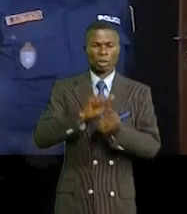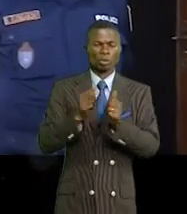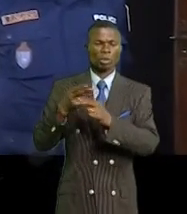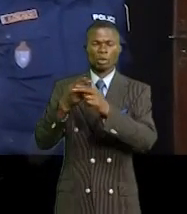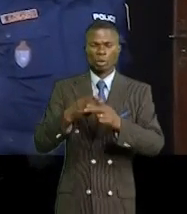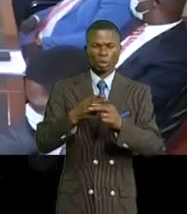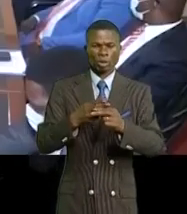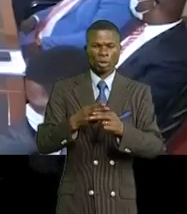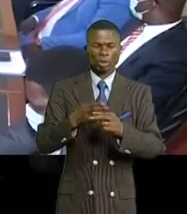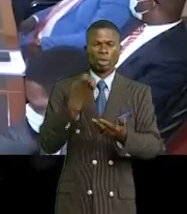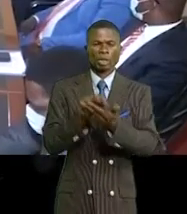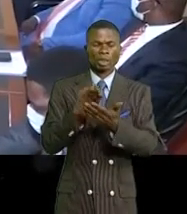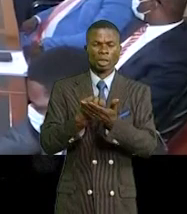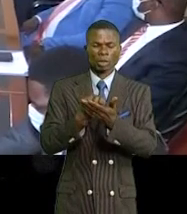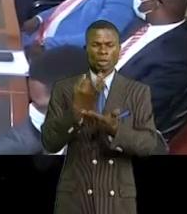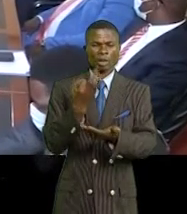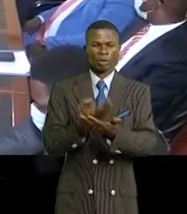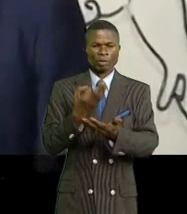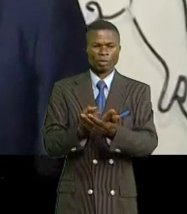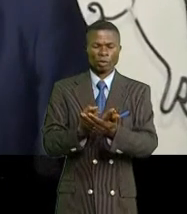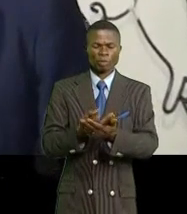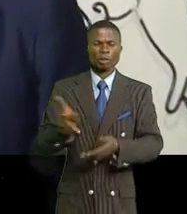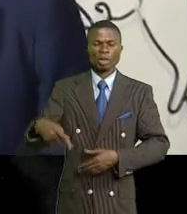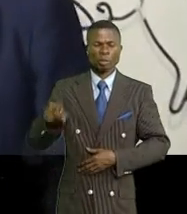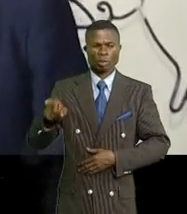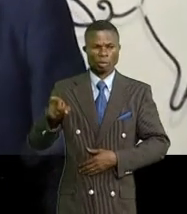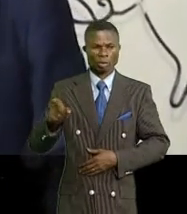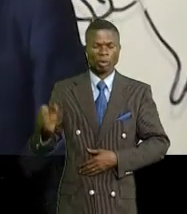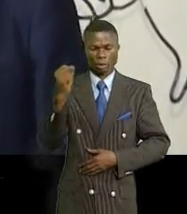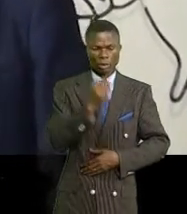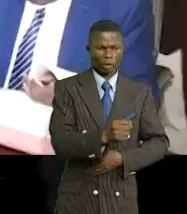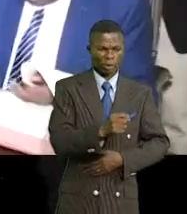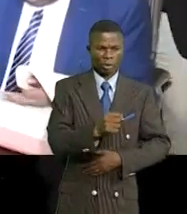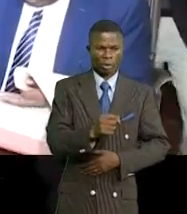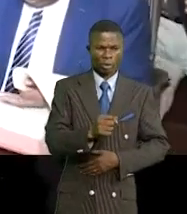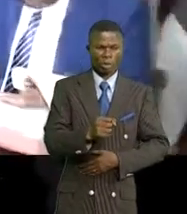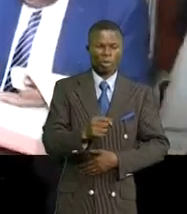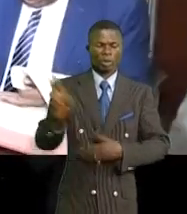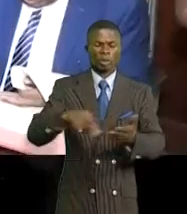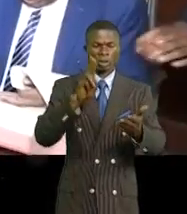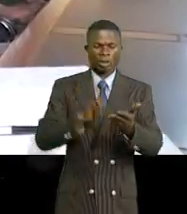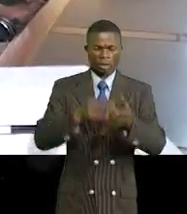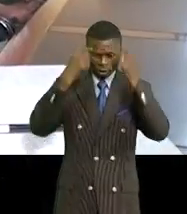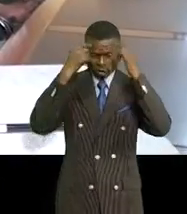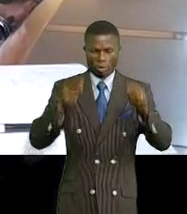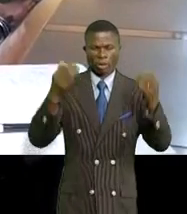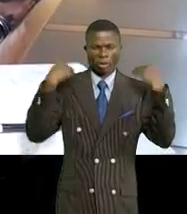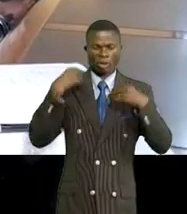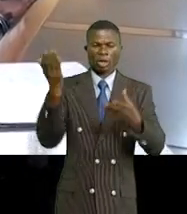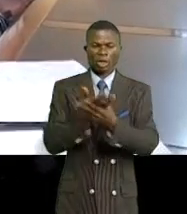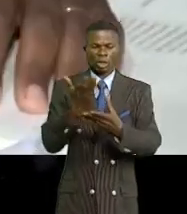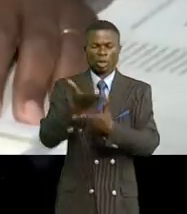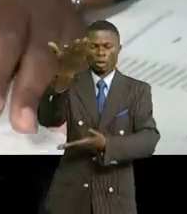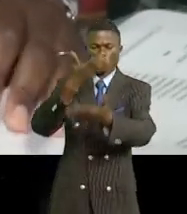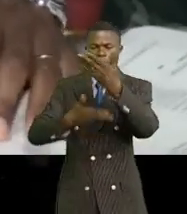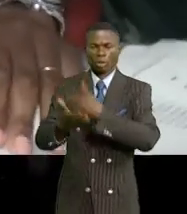sécuritaire, économico-financière et administrative de la province déclinée place à présent à l'échange des signataires et procès verbaux des remises et